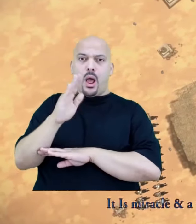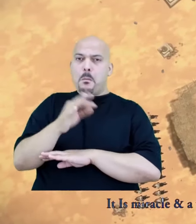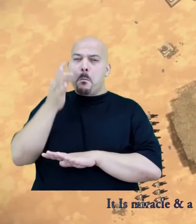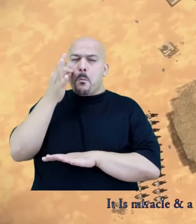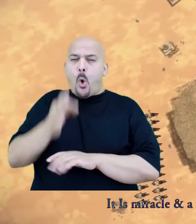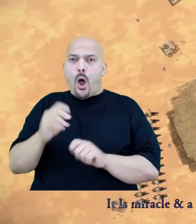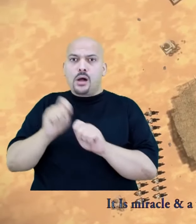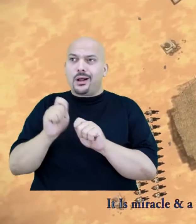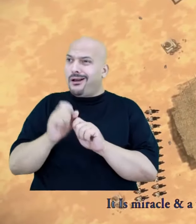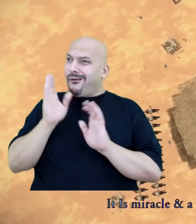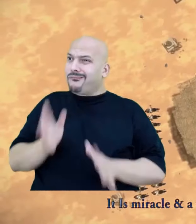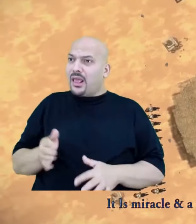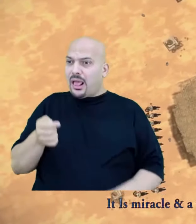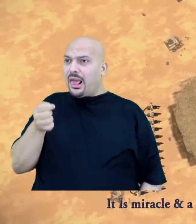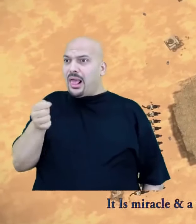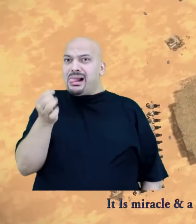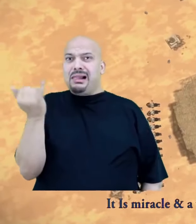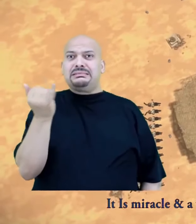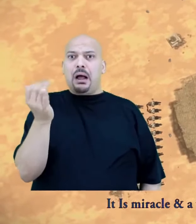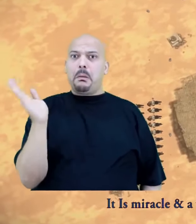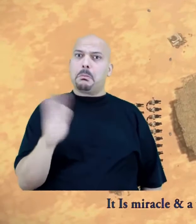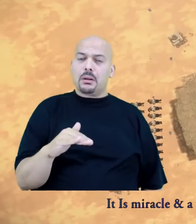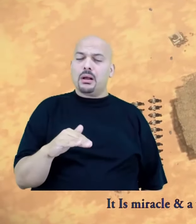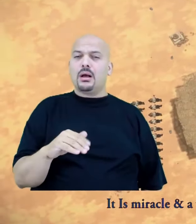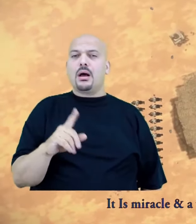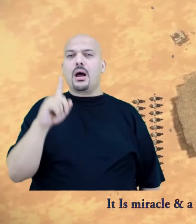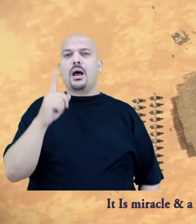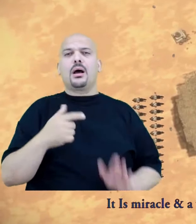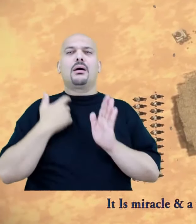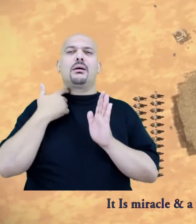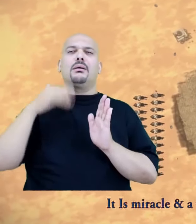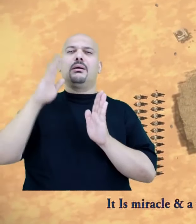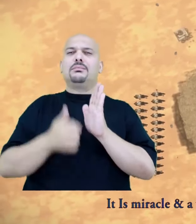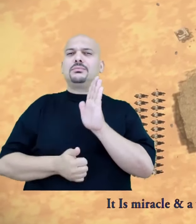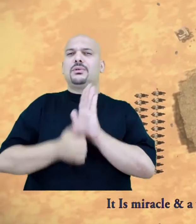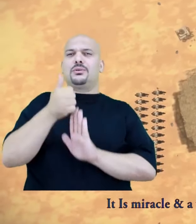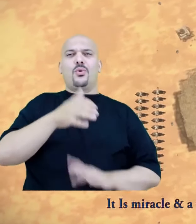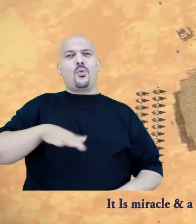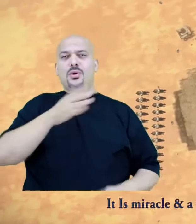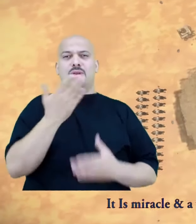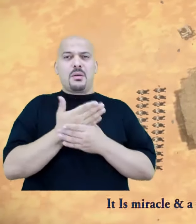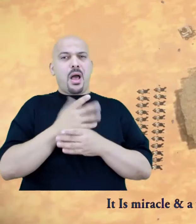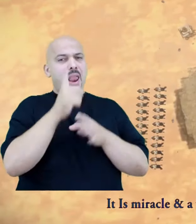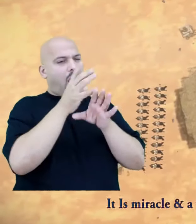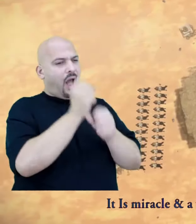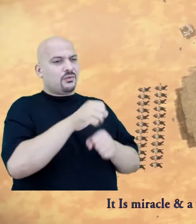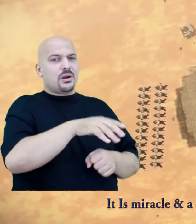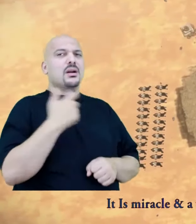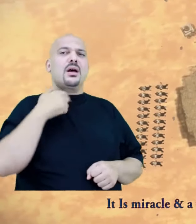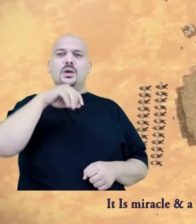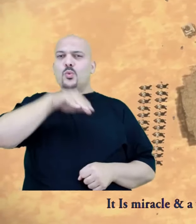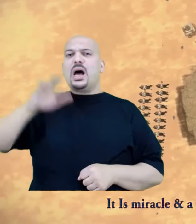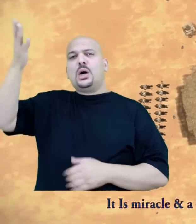معجزة ومظهر رائع لنصر الله وعظيم تأييده لرسوله